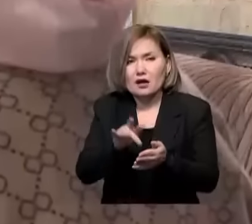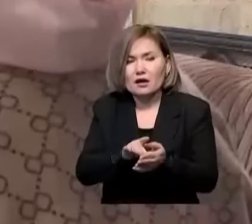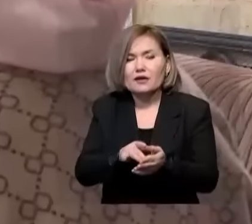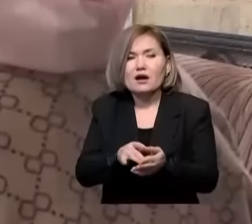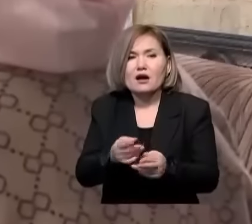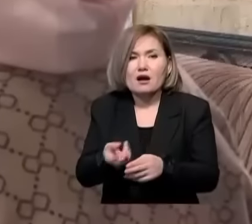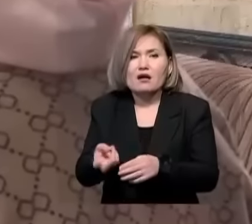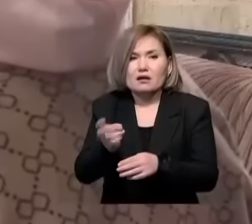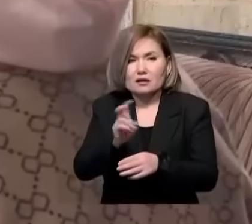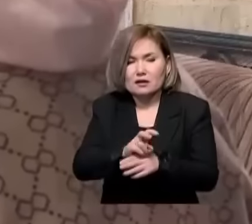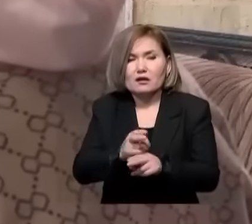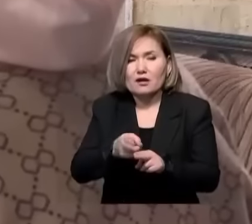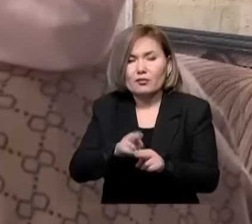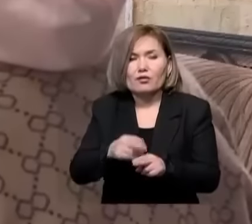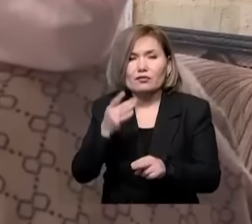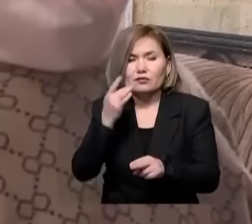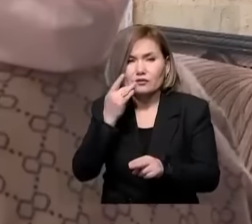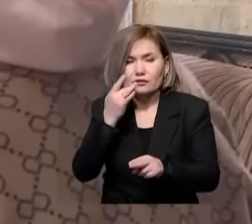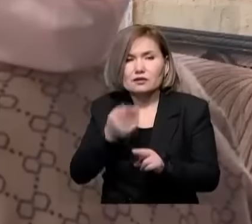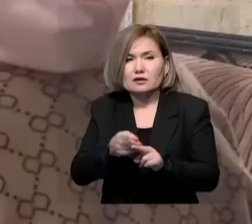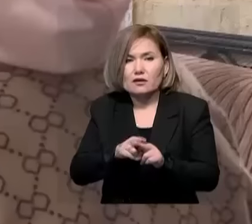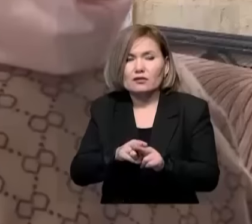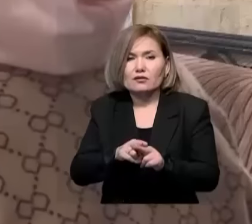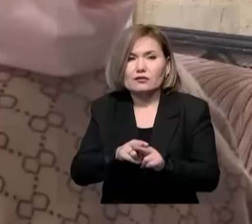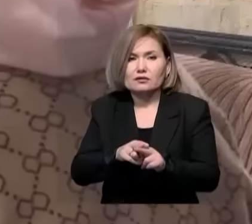бір сөзге келіспеушілік болса,